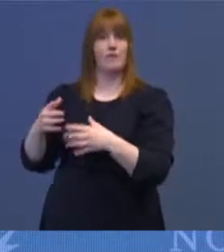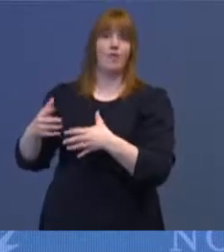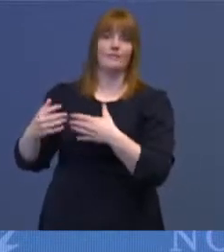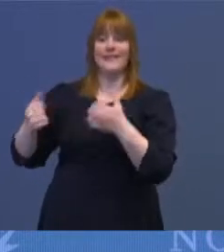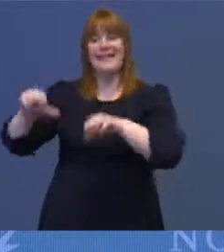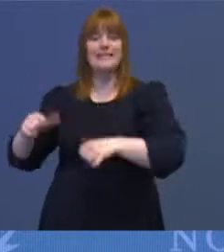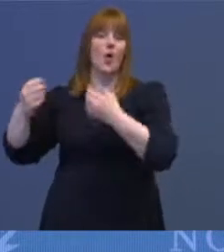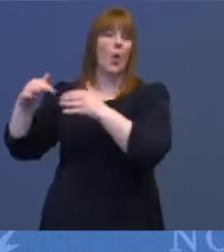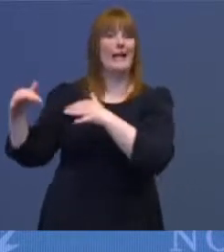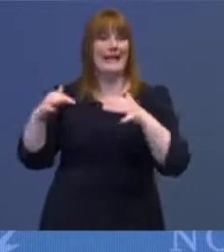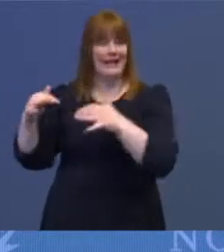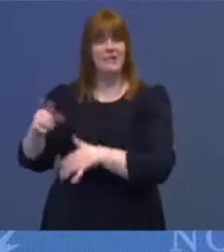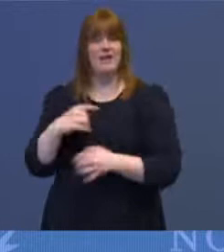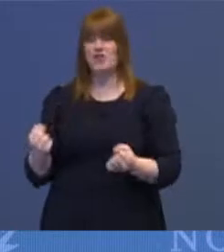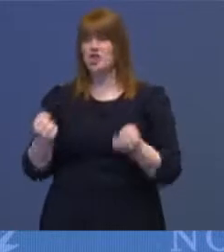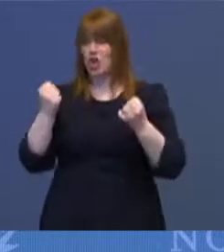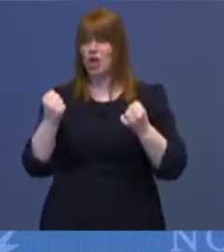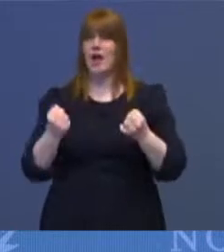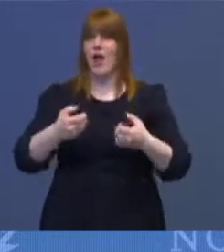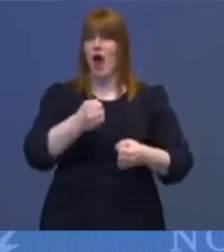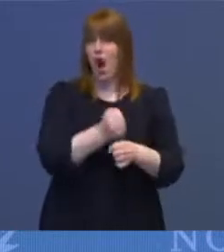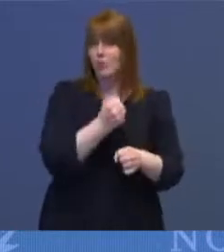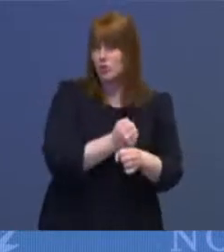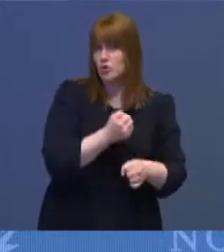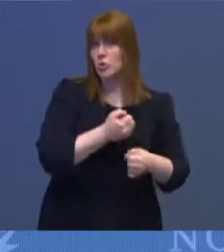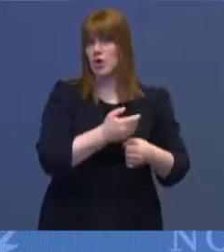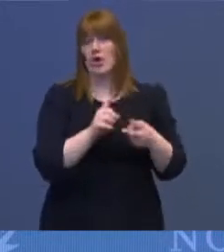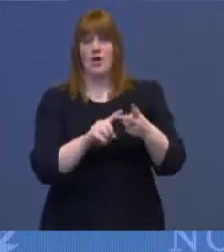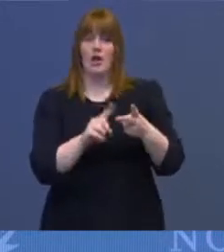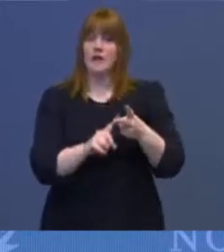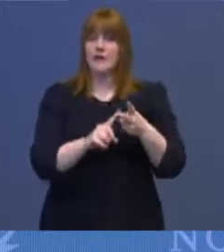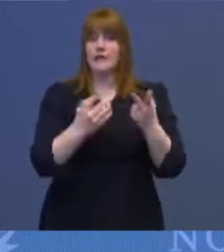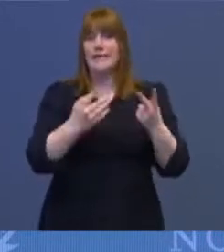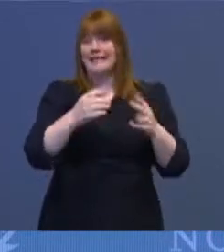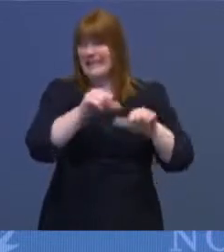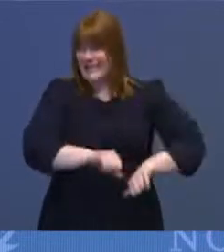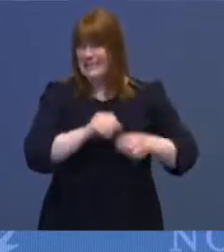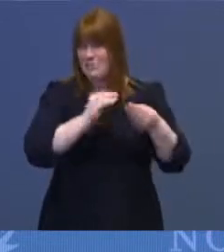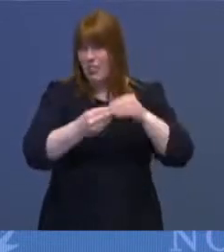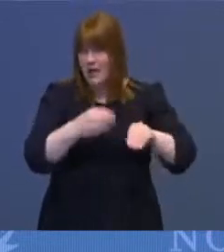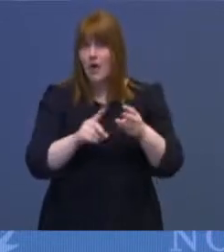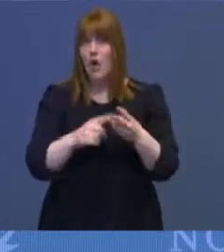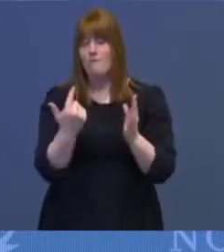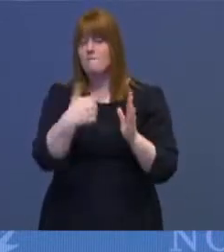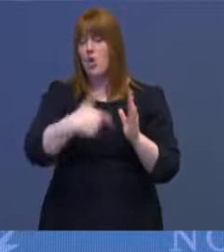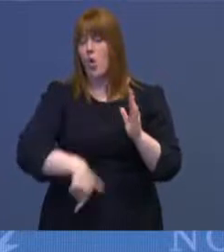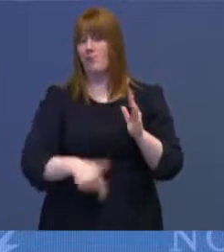styrke beholdningene våre av ammunisjon, personlig utrustning, kritisk materiell, og vi vil fylle opp